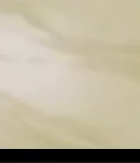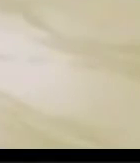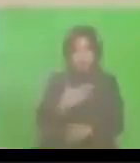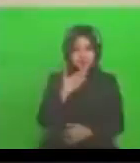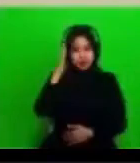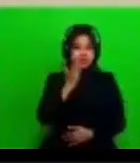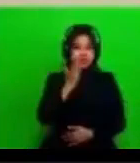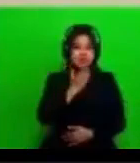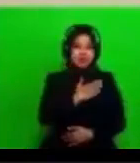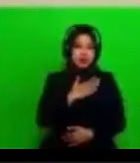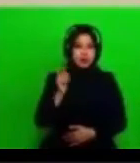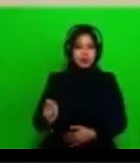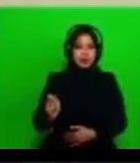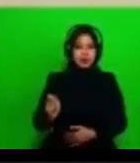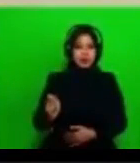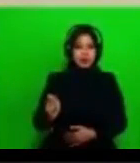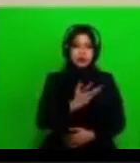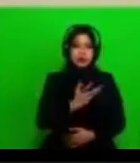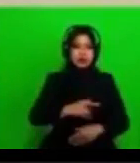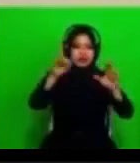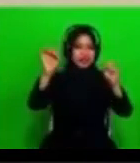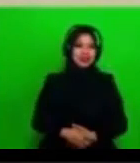kasih. Assalamualaikum warahmatullahi wabarakatuh.